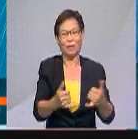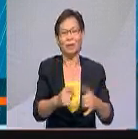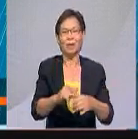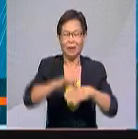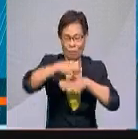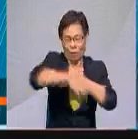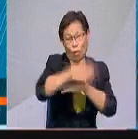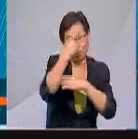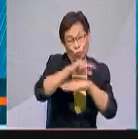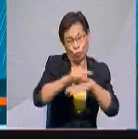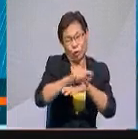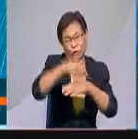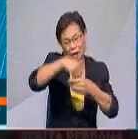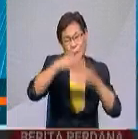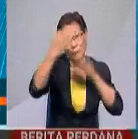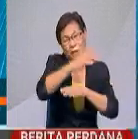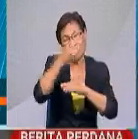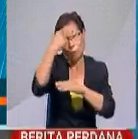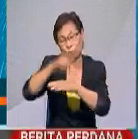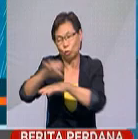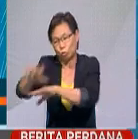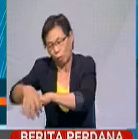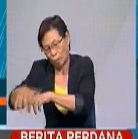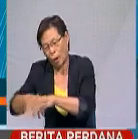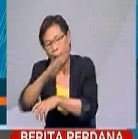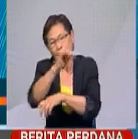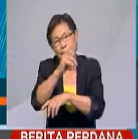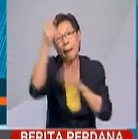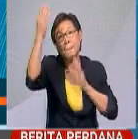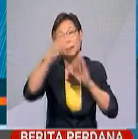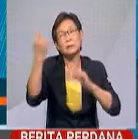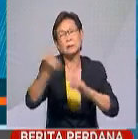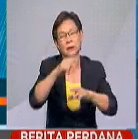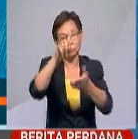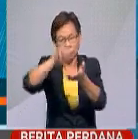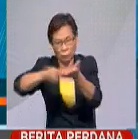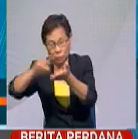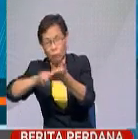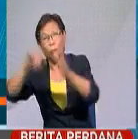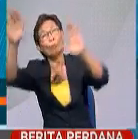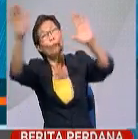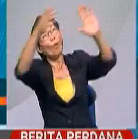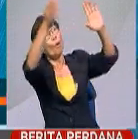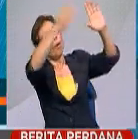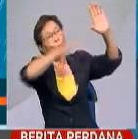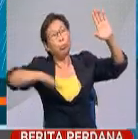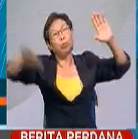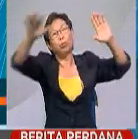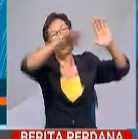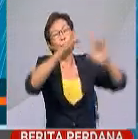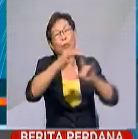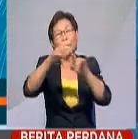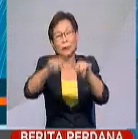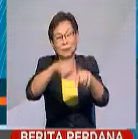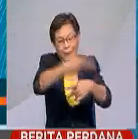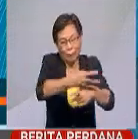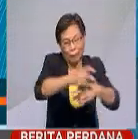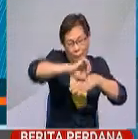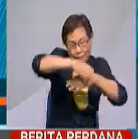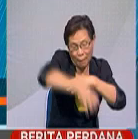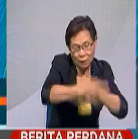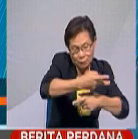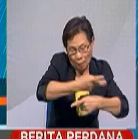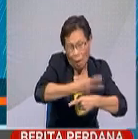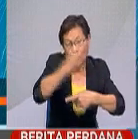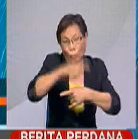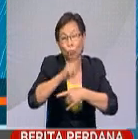kegunaan domestik dan juga pertanian. Met Malaysia sentiasa memantau keadaan atmosfera khususnya di kawasan tadahan-tadahan empangan bagi